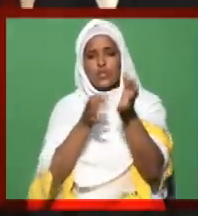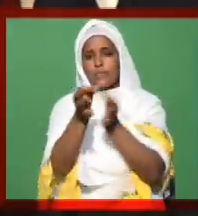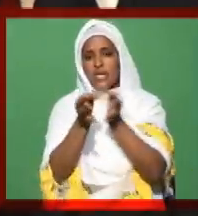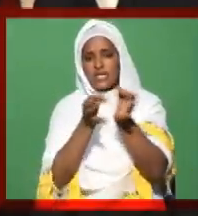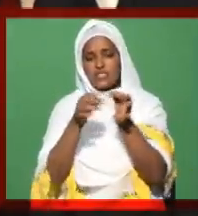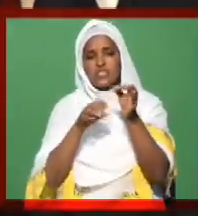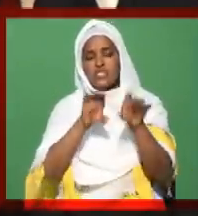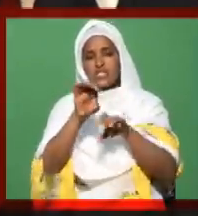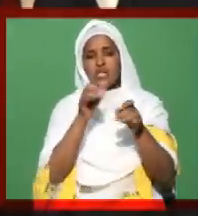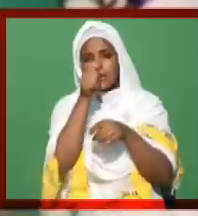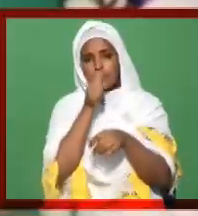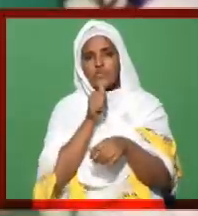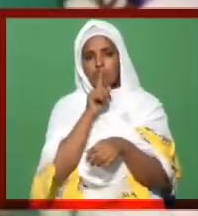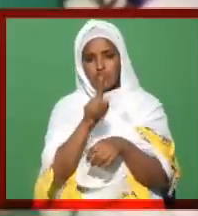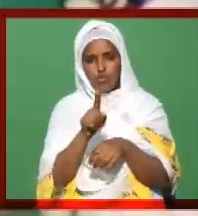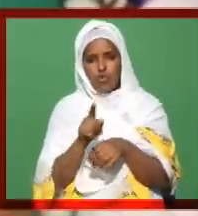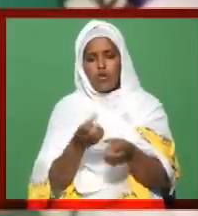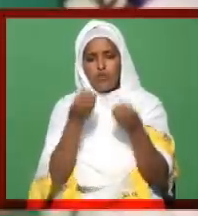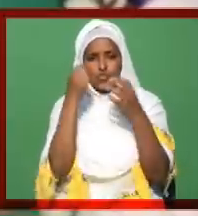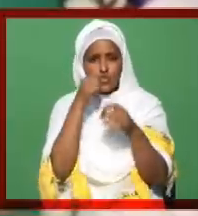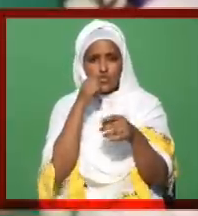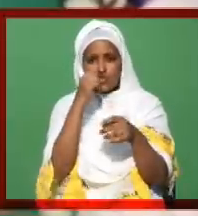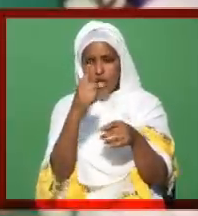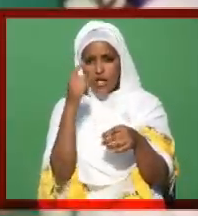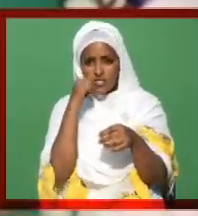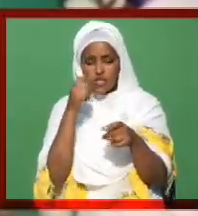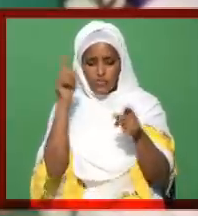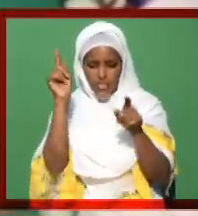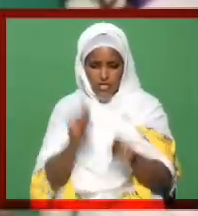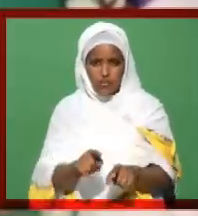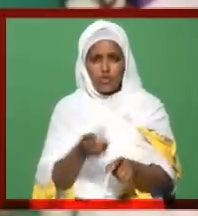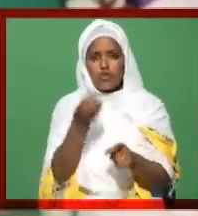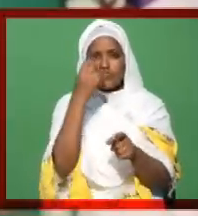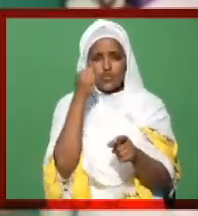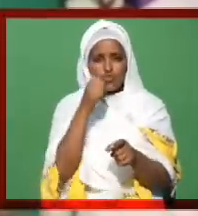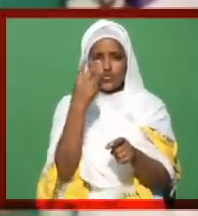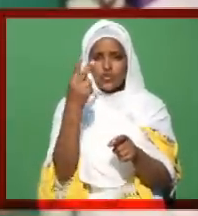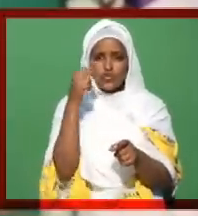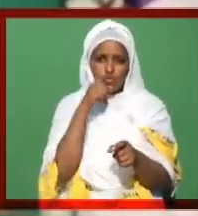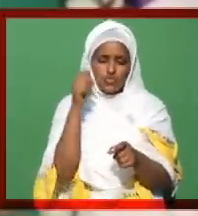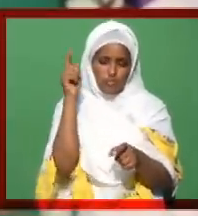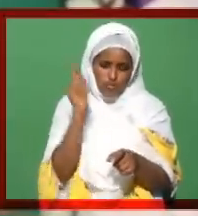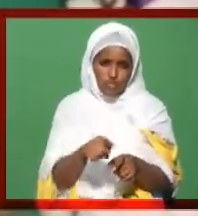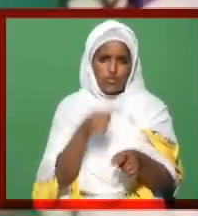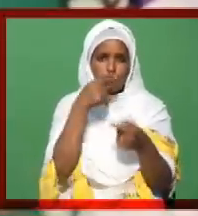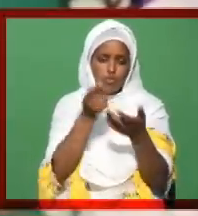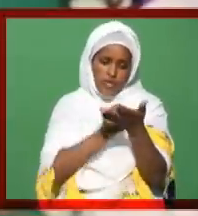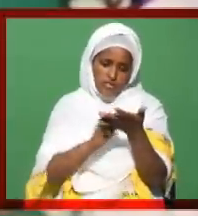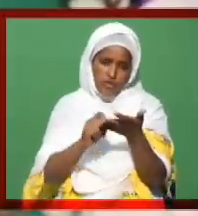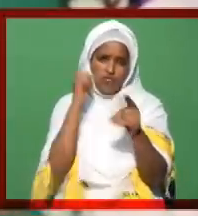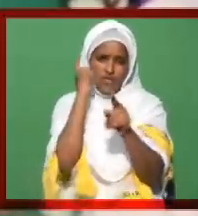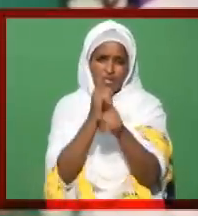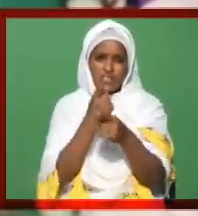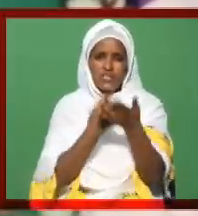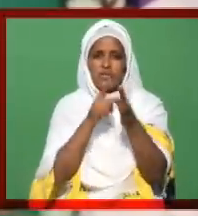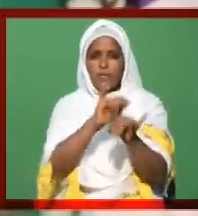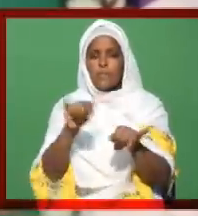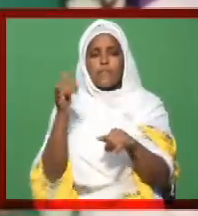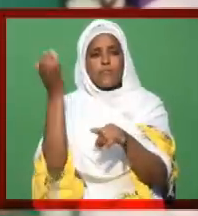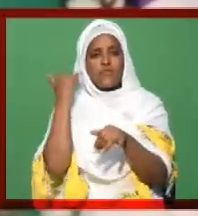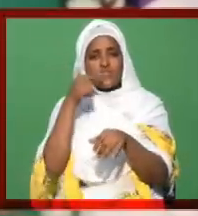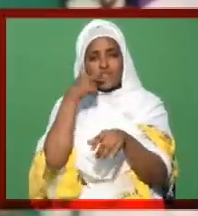قلت يتدرغ مستيرنانو بزو سيتوش عند سيت متاج بزو سيتوش ولا سيتوش متو تبلو متصافو لكندازيو قدمن